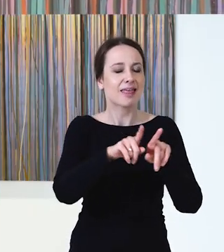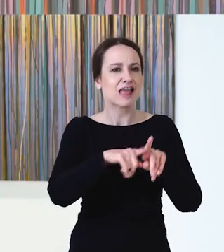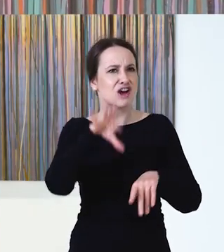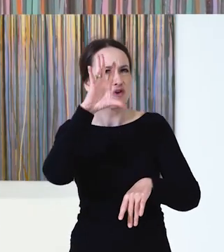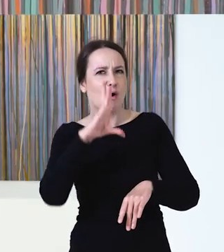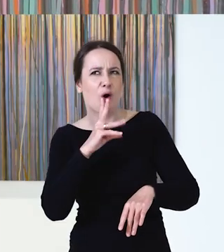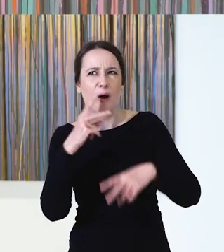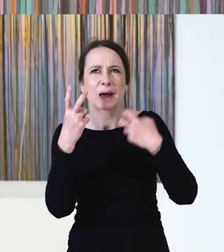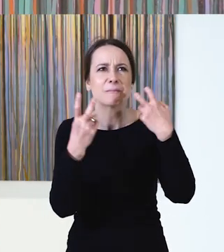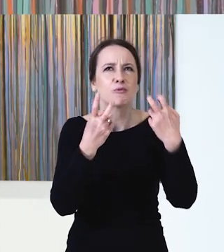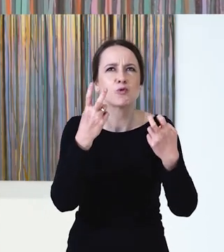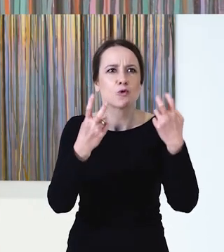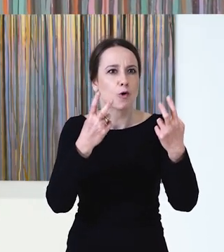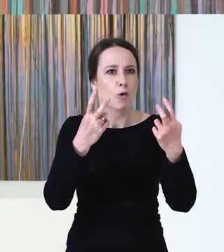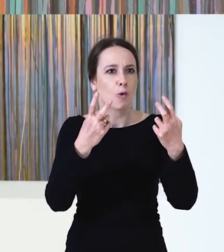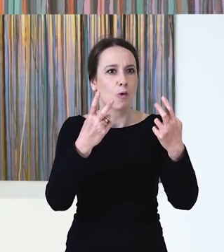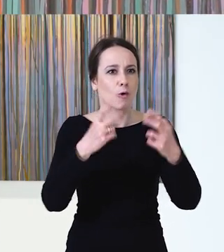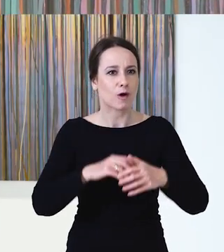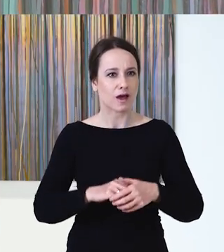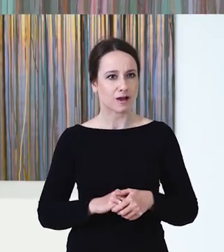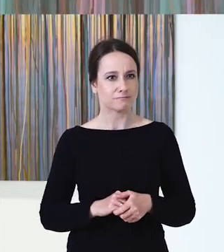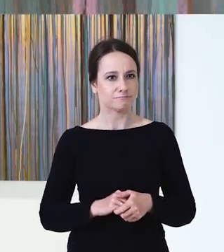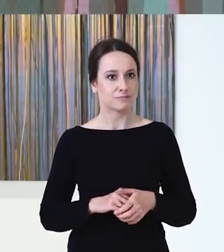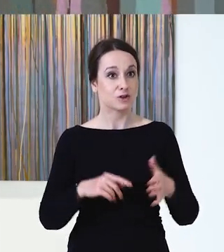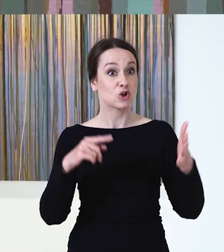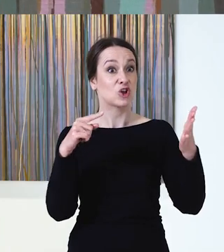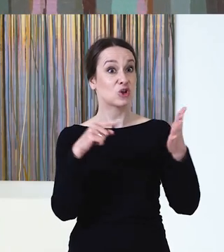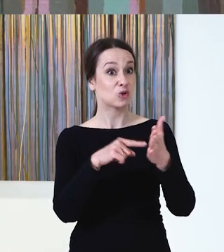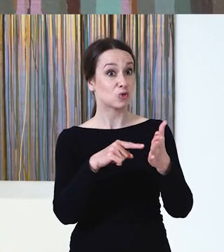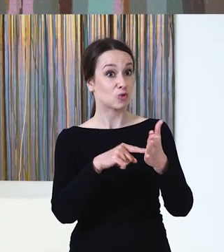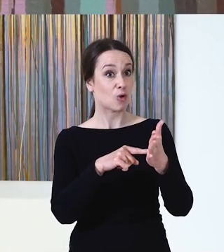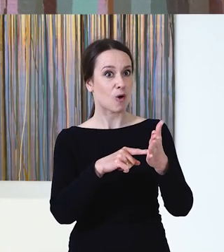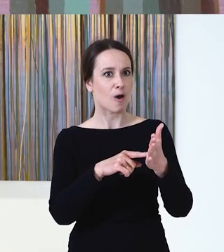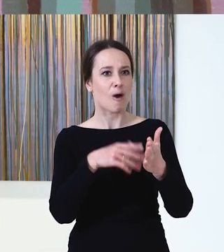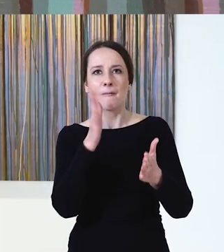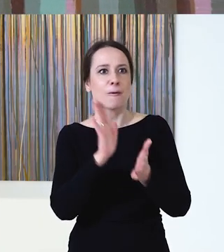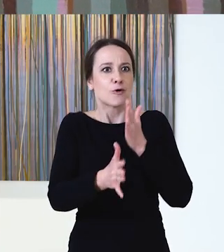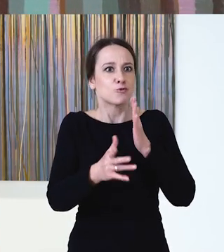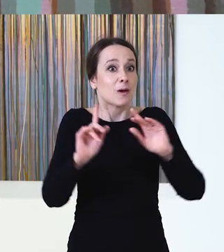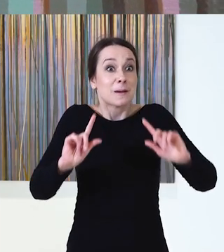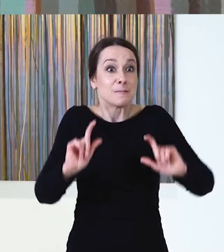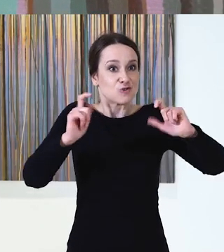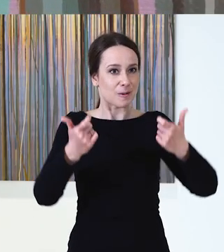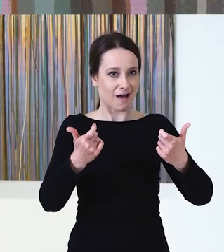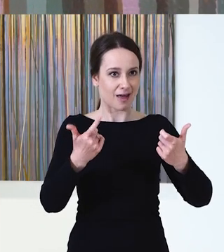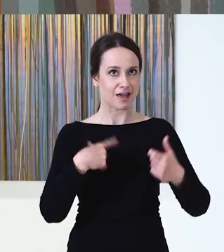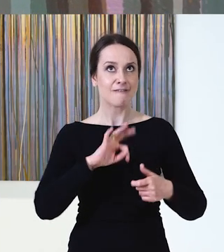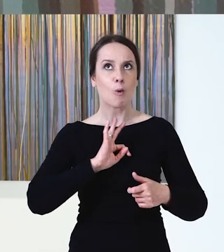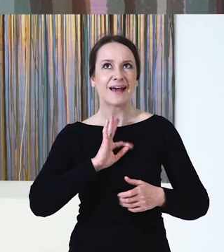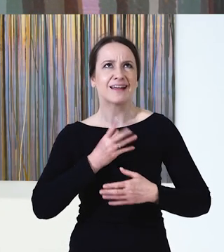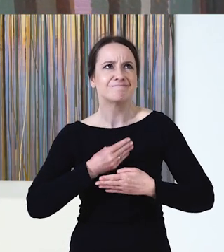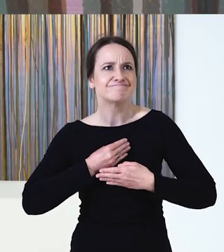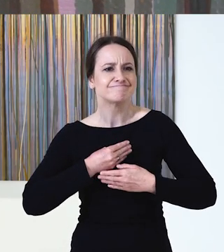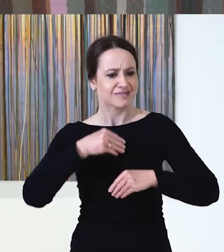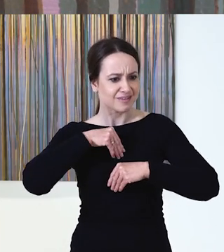które w którym zderza się przede wszystkim przypadek z własną intuicję